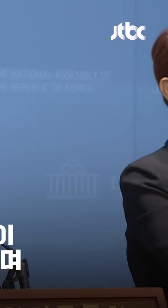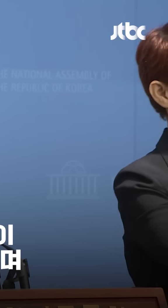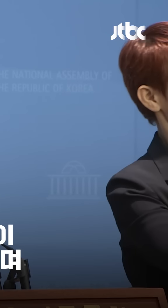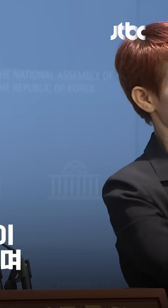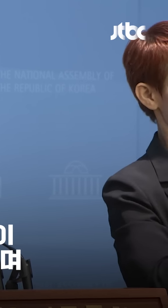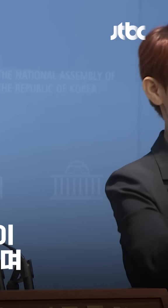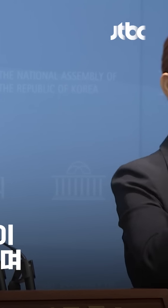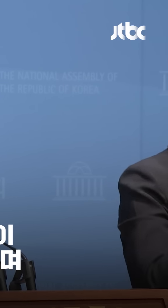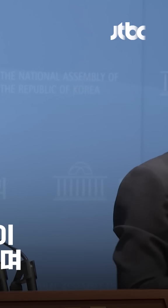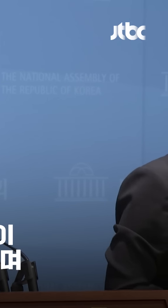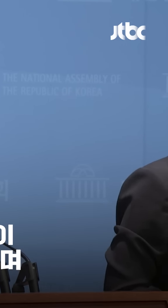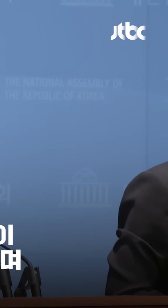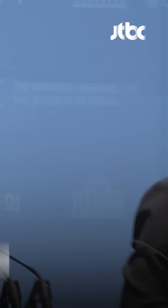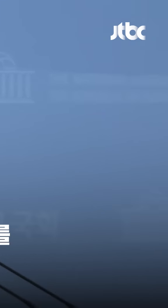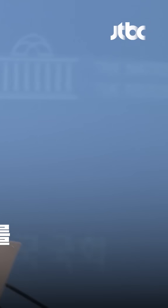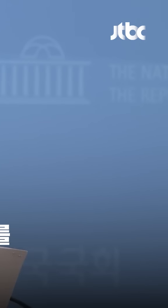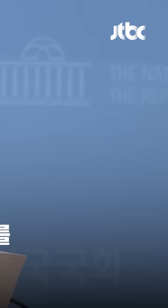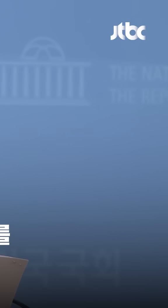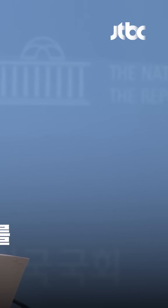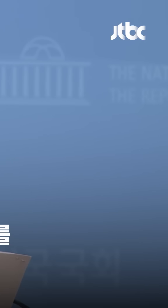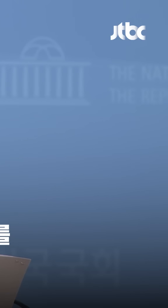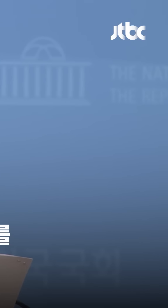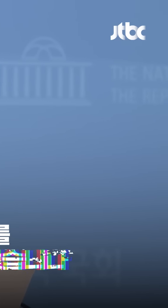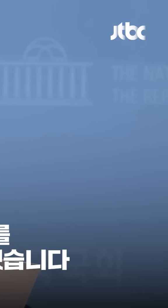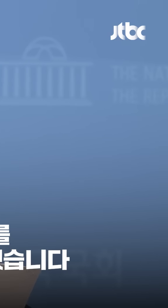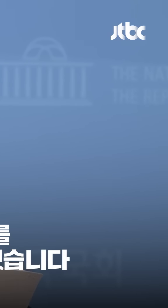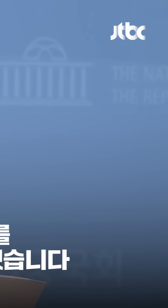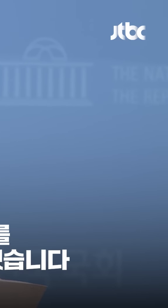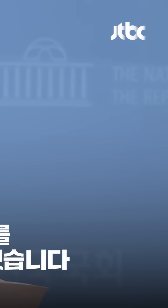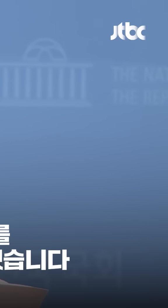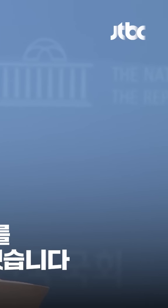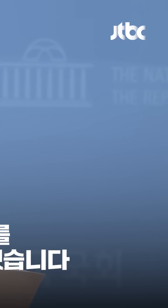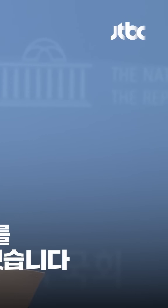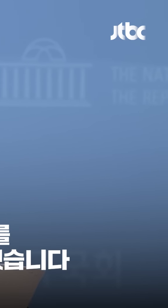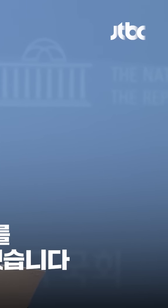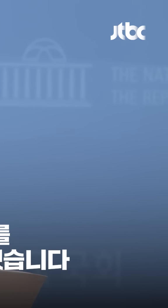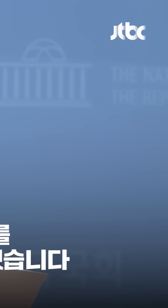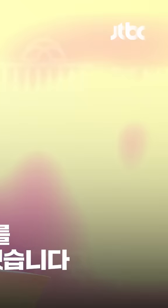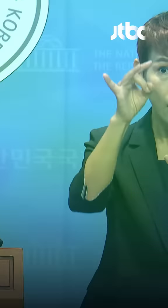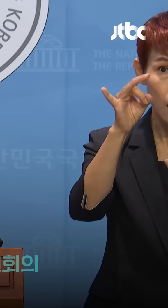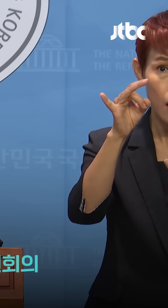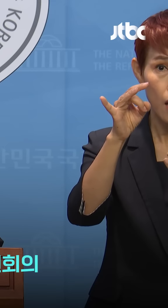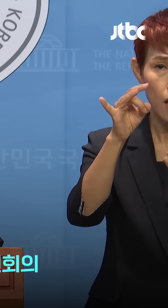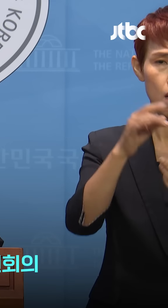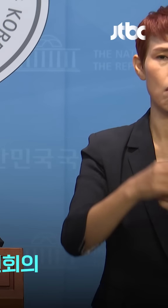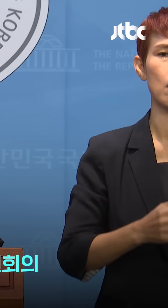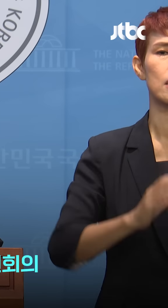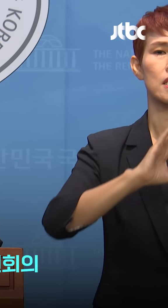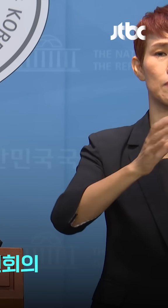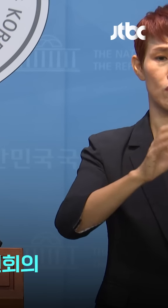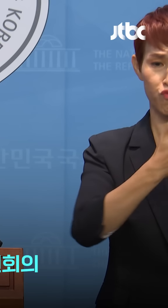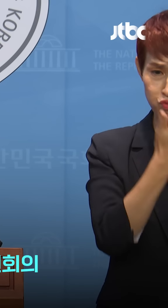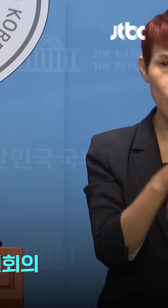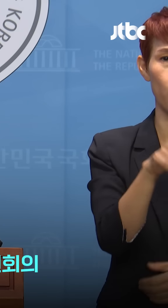과정에 토론이 없었다는 증언이 있었다며 방통위 의사결정 구조를 어긴 불법적 행태라고 반박했습니다. 심의가